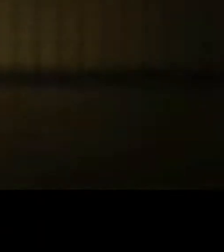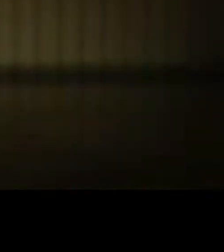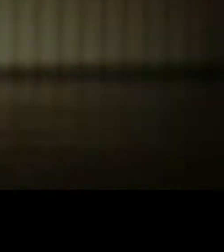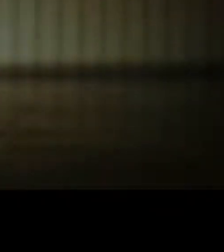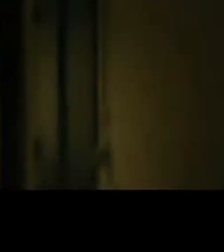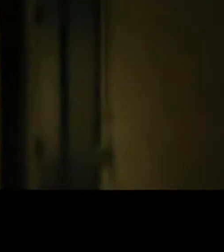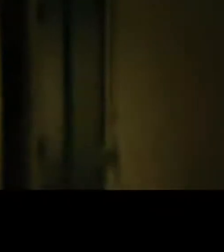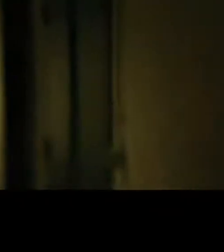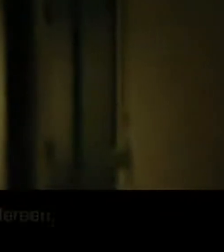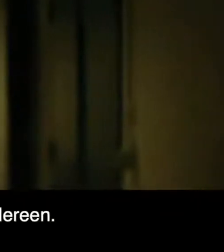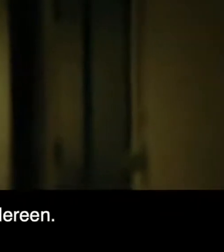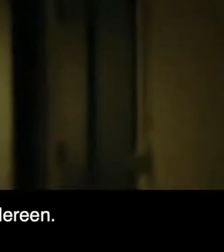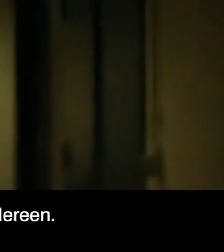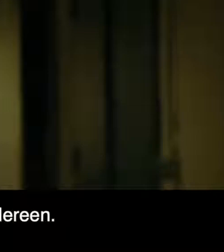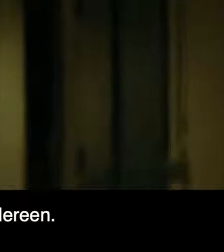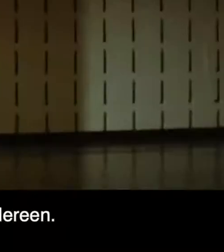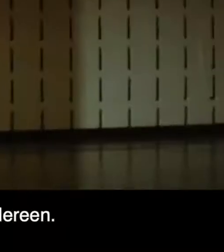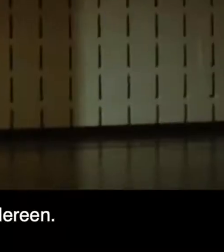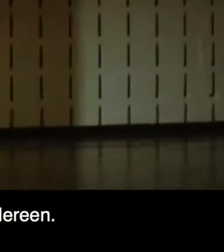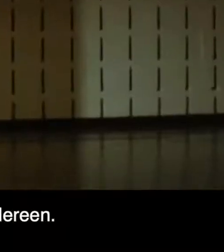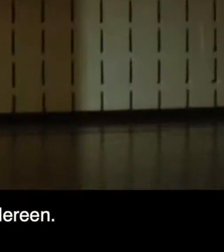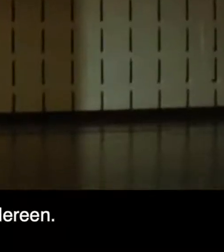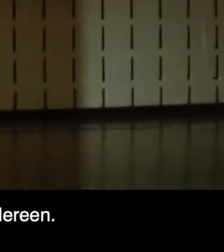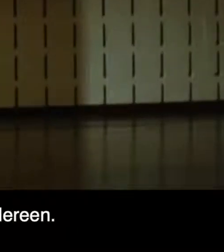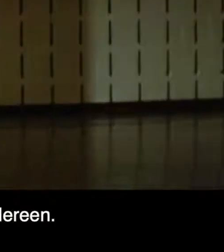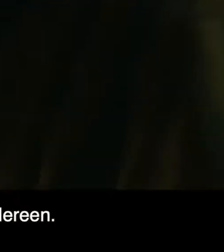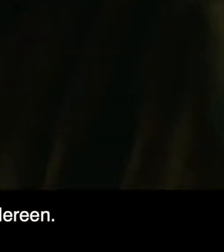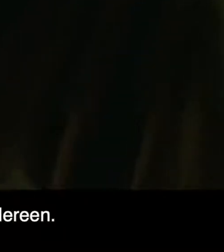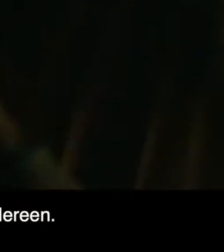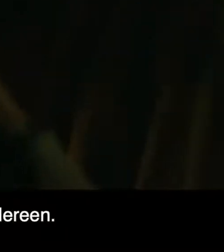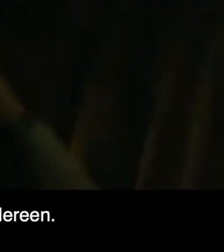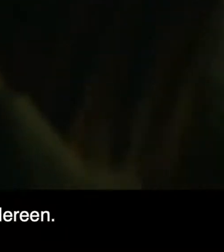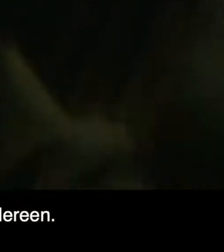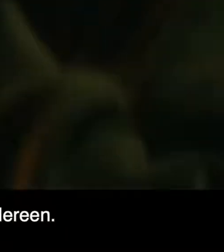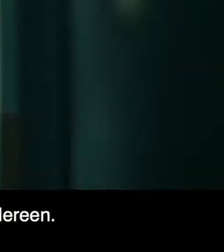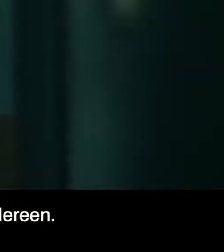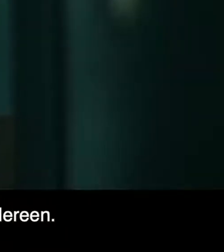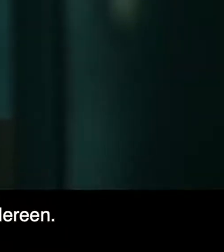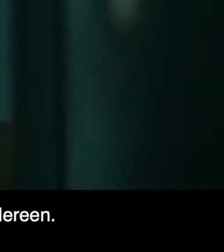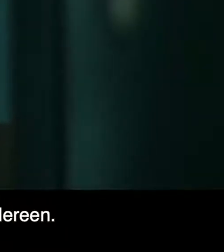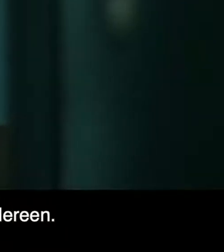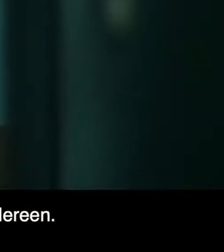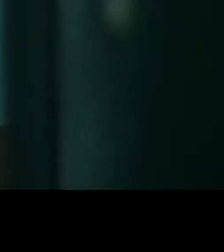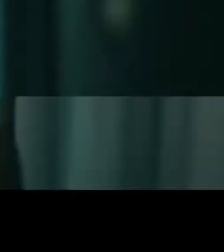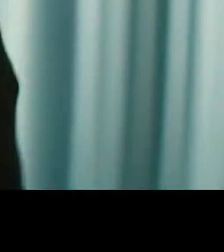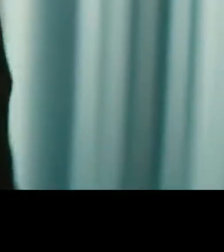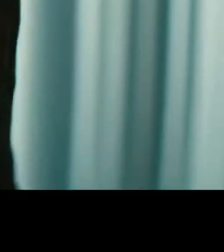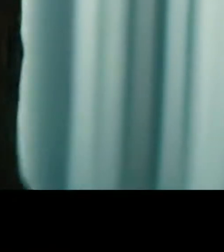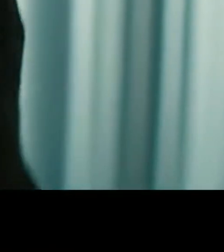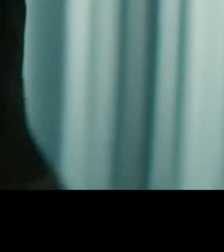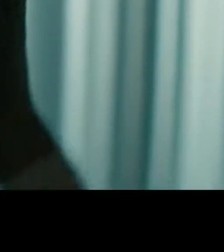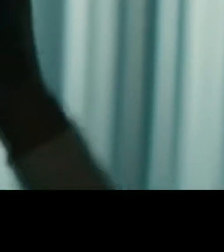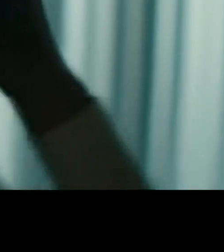elkaar. In een ploeg kan iedereen op je rekenen en jij op iedereen.